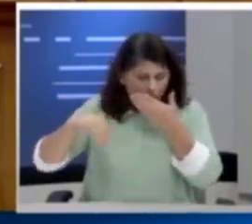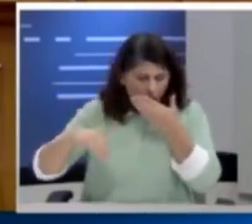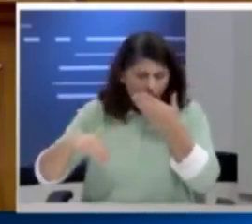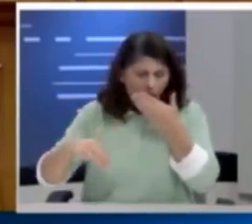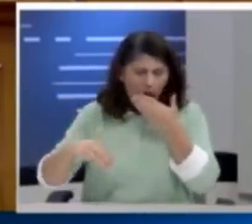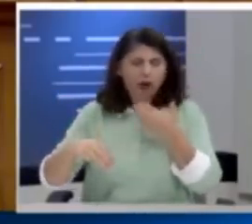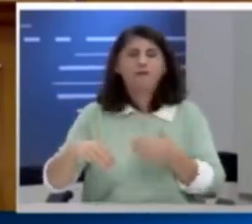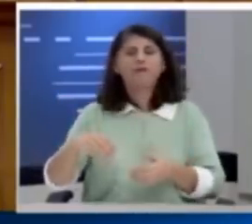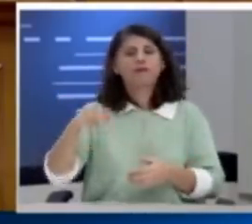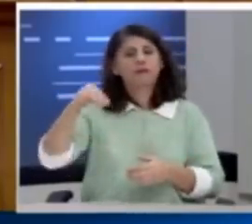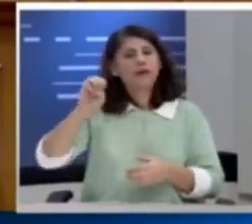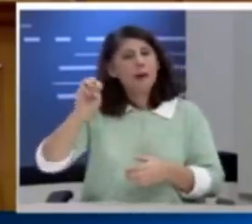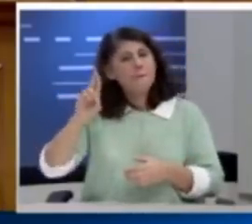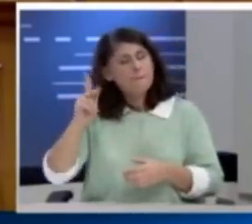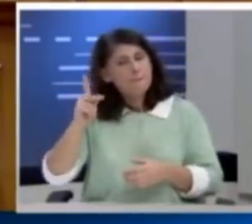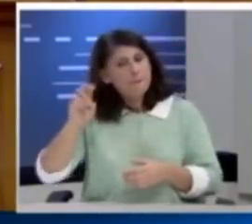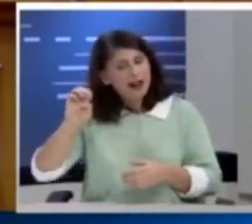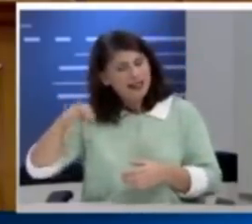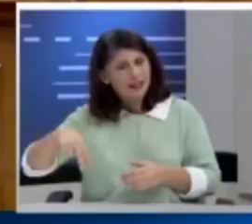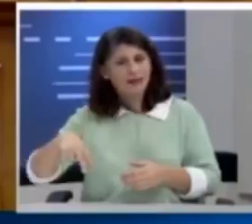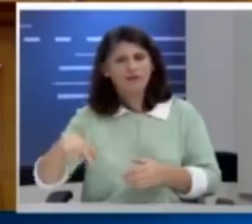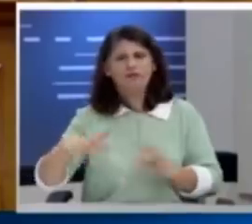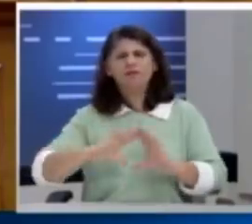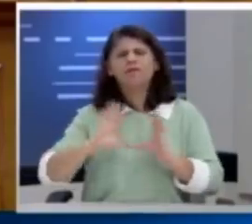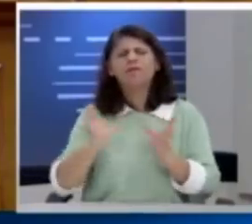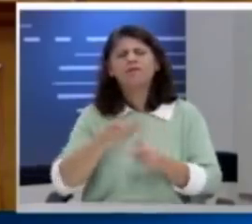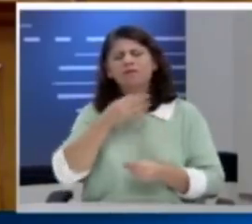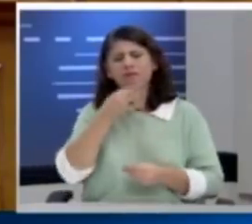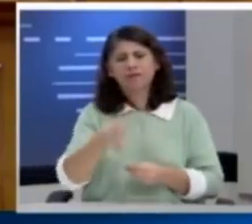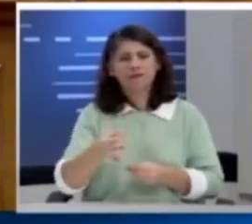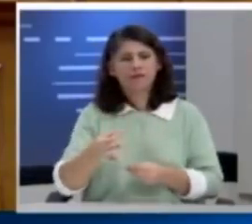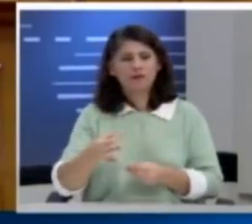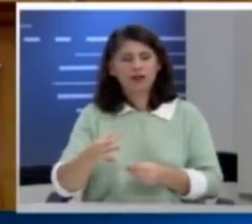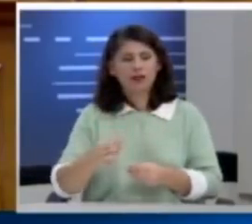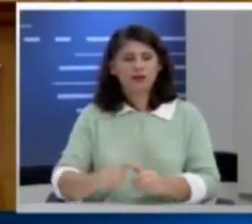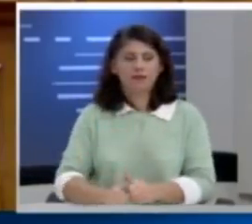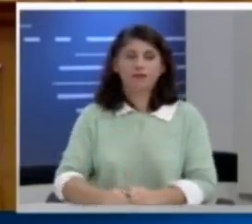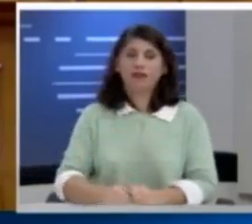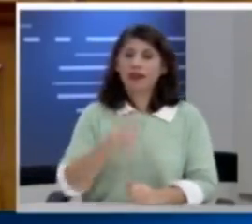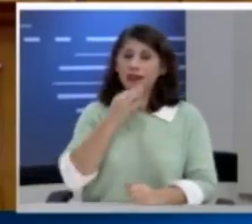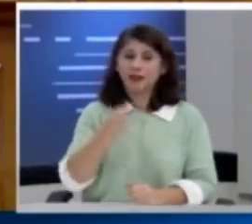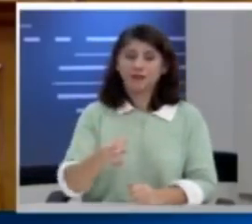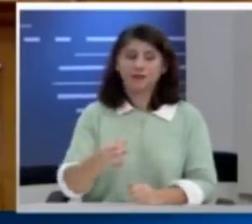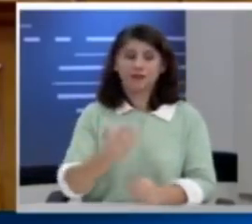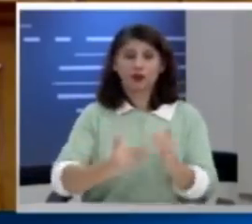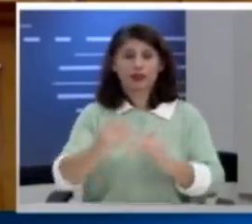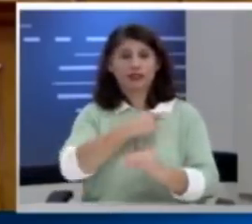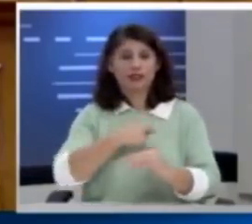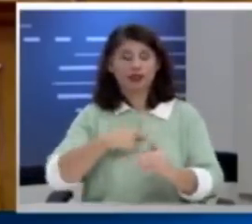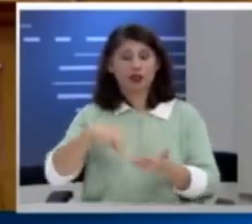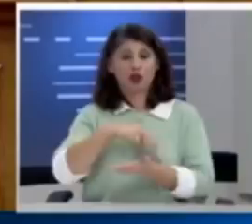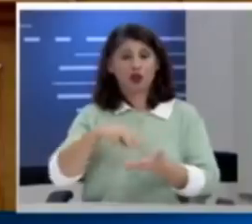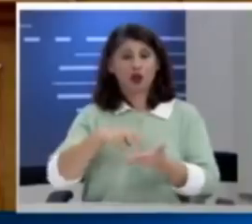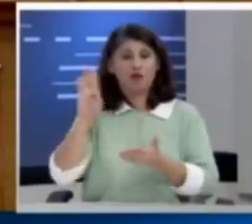ελληνικού λαού με κάθε τρόπο. Και τι δεν είπατε? Τι να κατακτήσει η χώρα τον ηγετικό της ρόλο